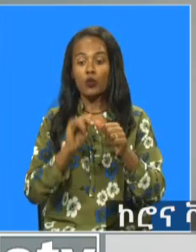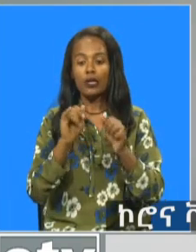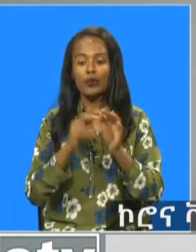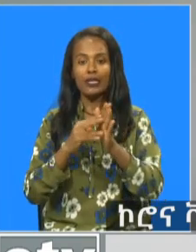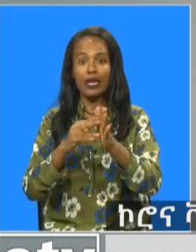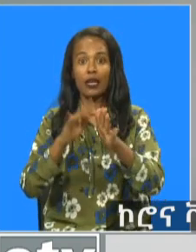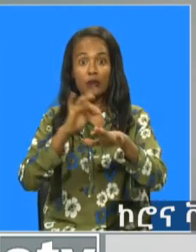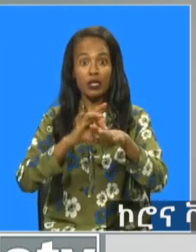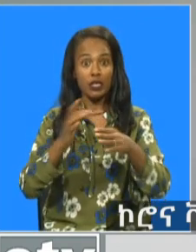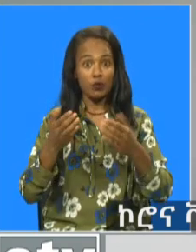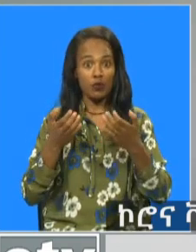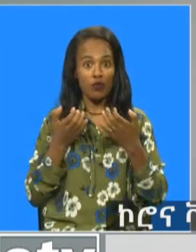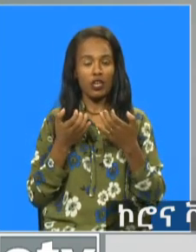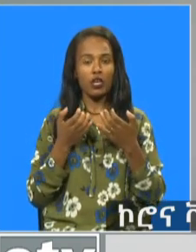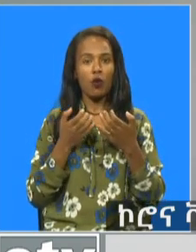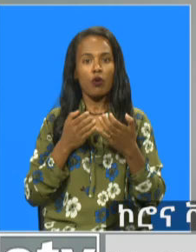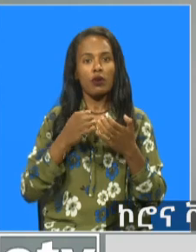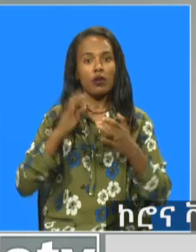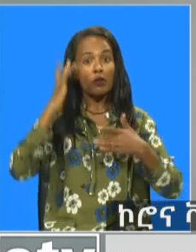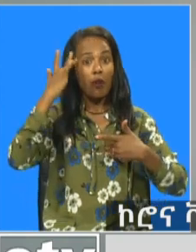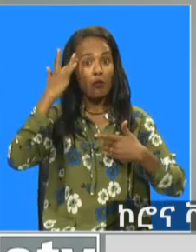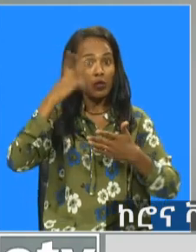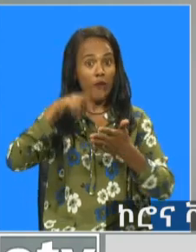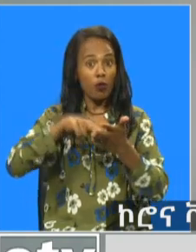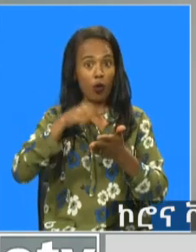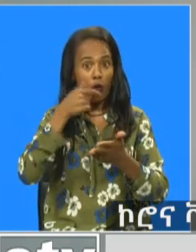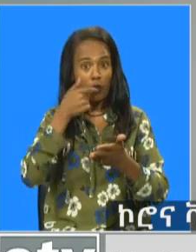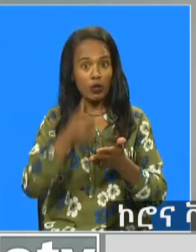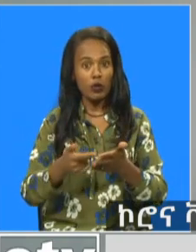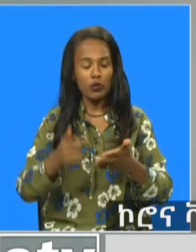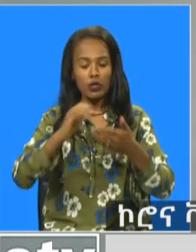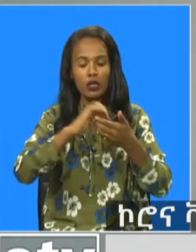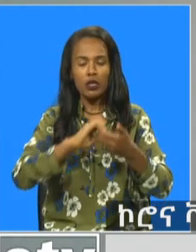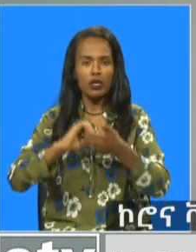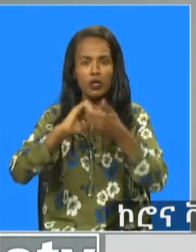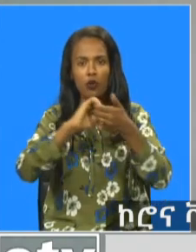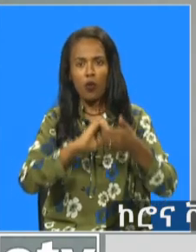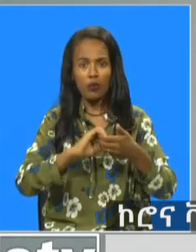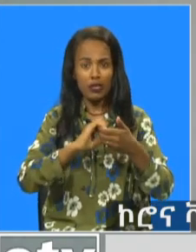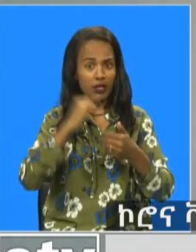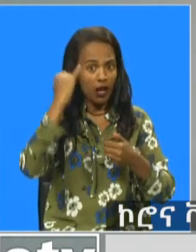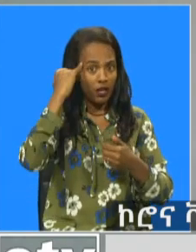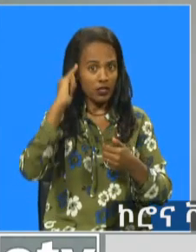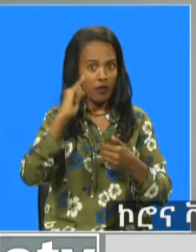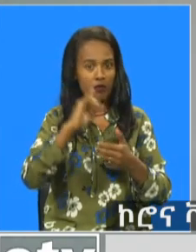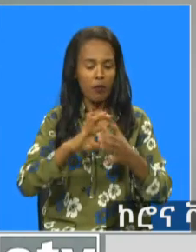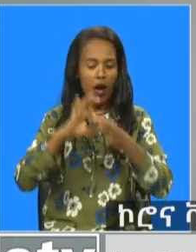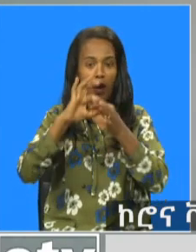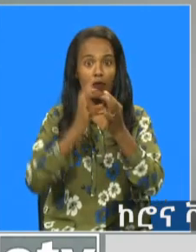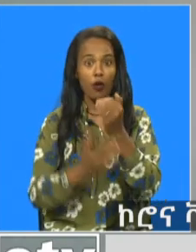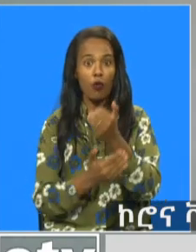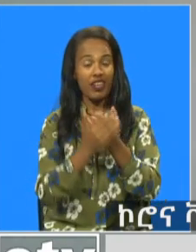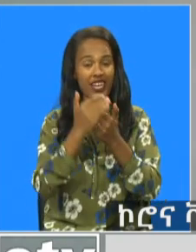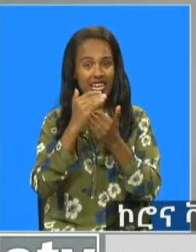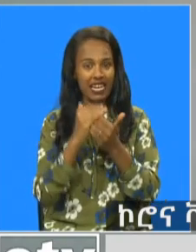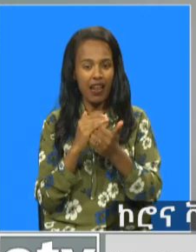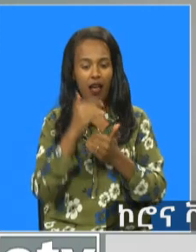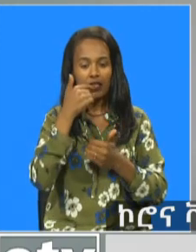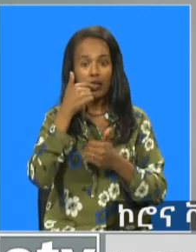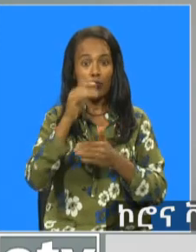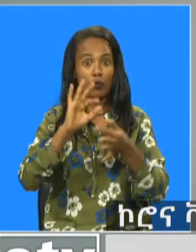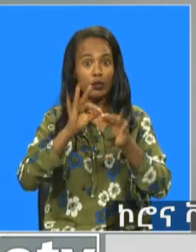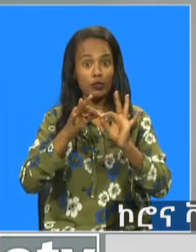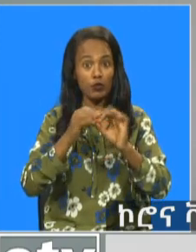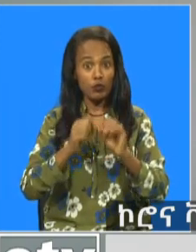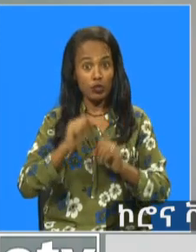እንደምሳሌ መጥቀስ እንፈልገው ህመሙን ለመቋቋም በተመለከተ ኮሚኒቲ ሺልዲንግ የሚያሳብ አለ። ማህበራዊ ከለላ ተብሎ